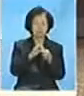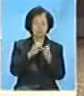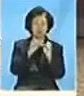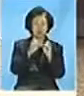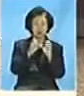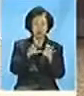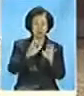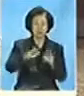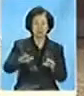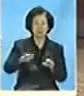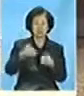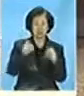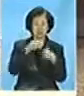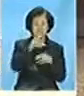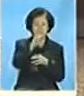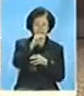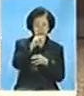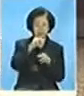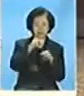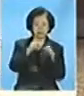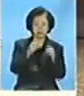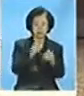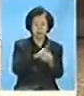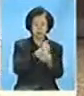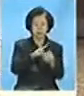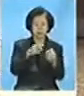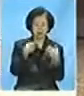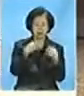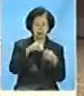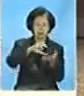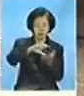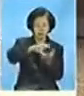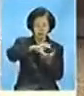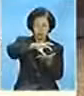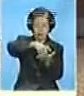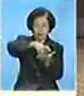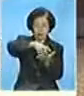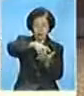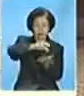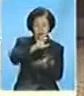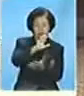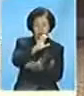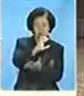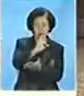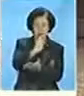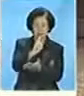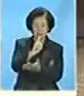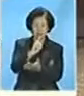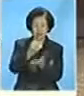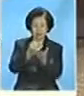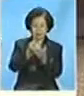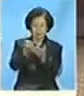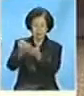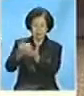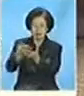แล้วก็ซีดีก็ได้แจกให้ทุกท่านแล้วนะครับในเดือนกุมภาพันธ์ที่ผ่านม